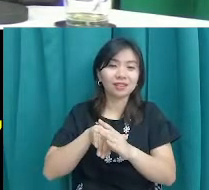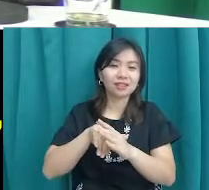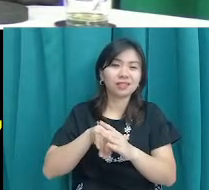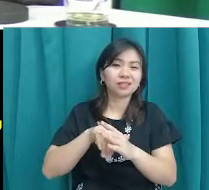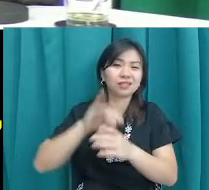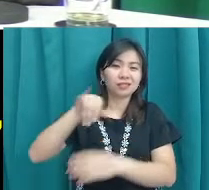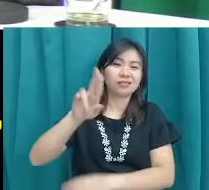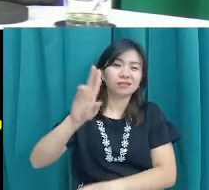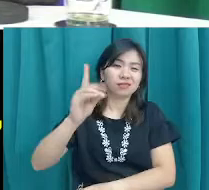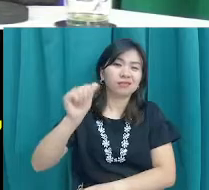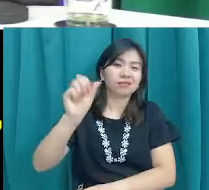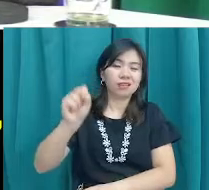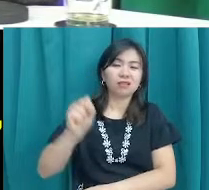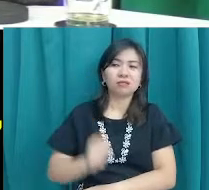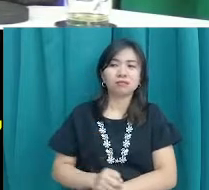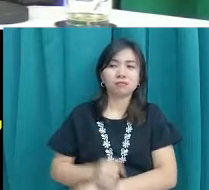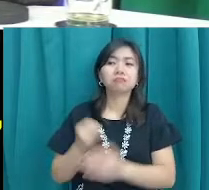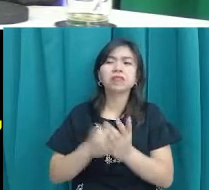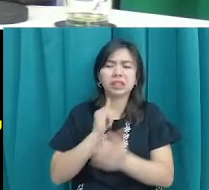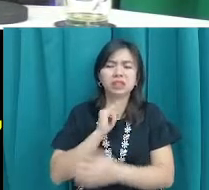Ikaw na ang nagsabi.